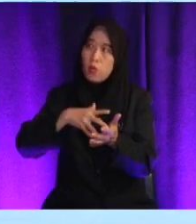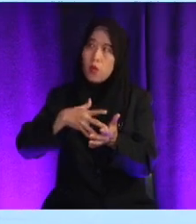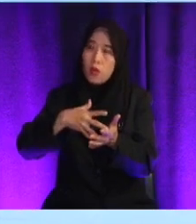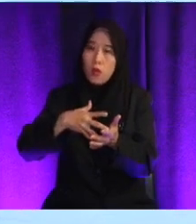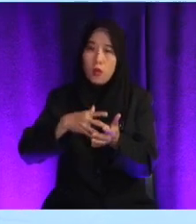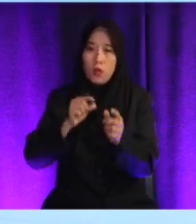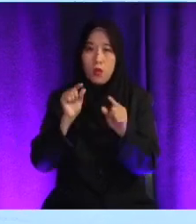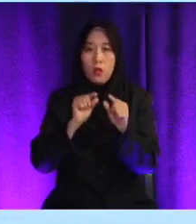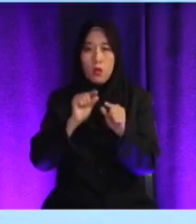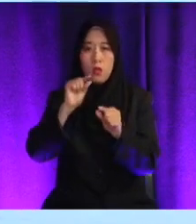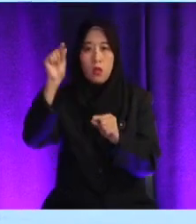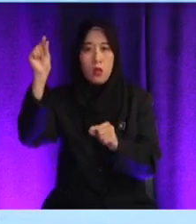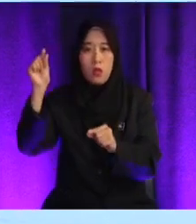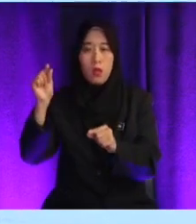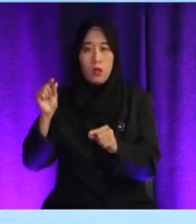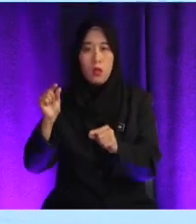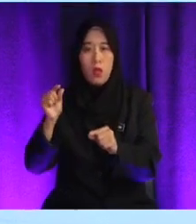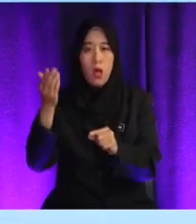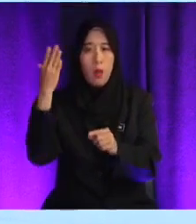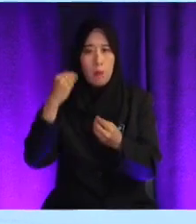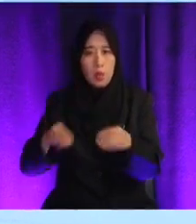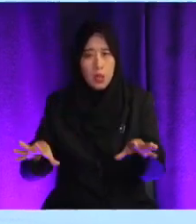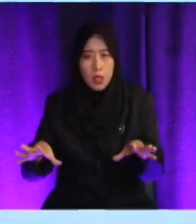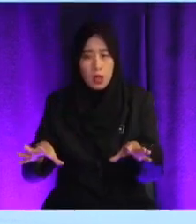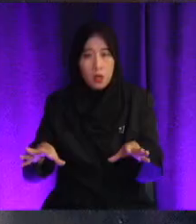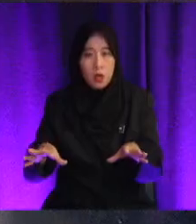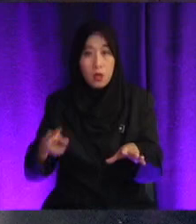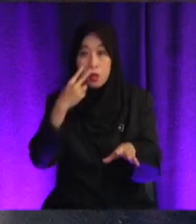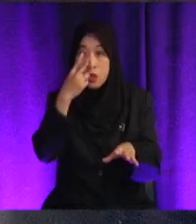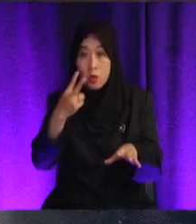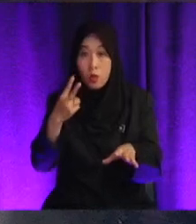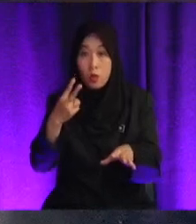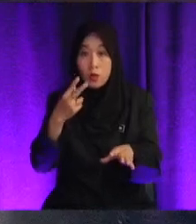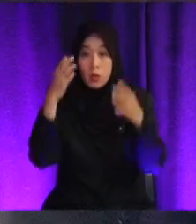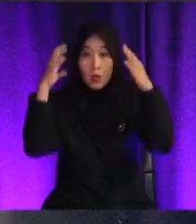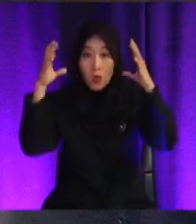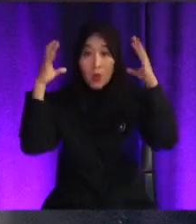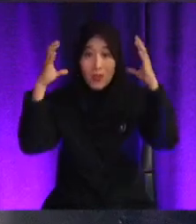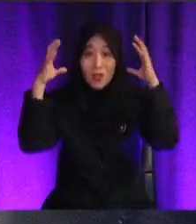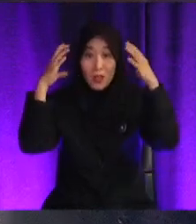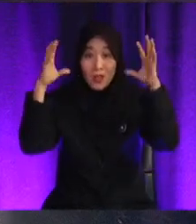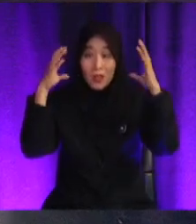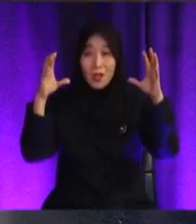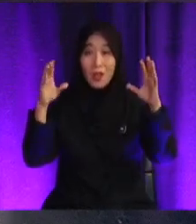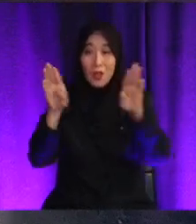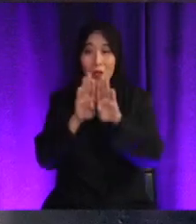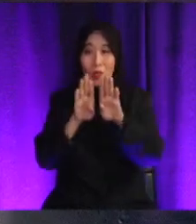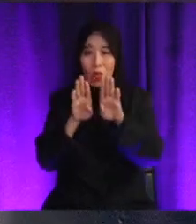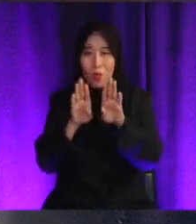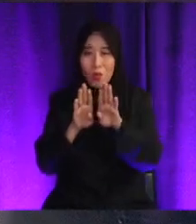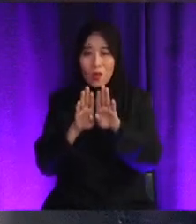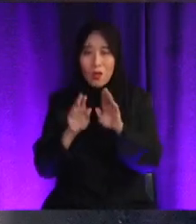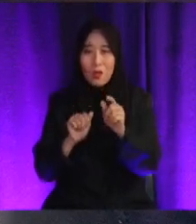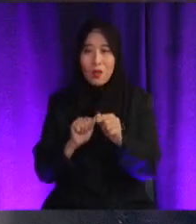aircon habis. Saya kena cek kat belakang ni. Kat sana. Cikgu tutup aircon ke? Ke ada